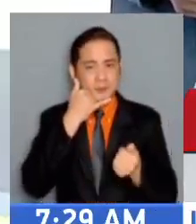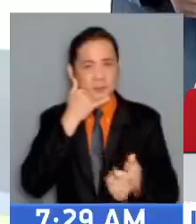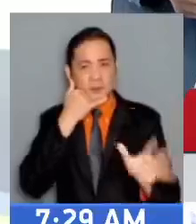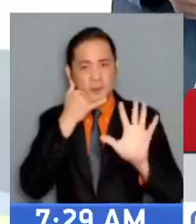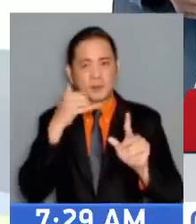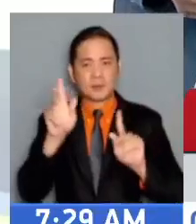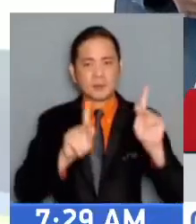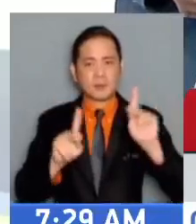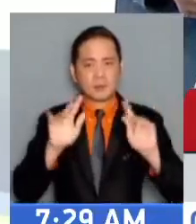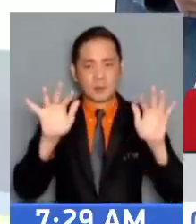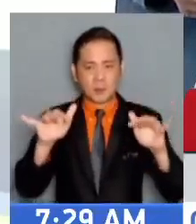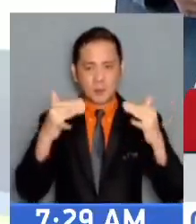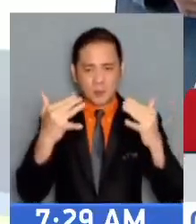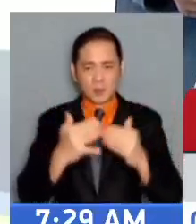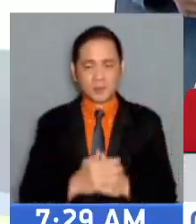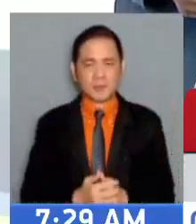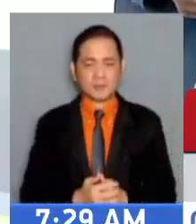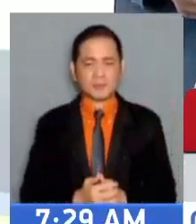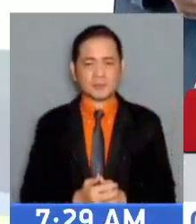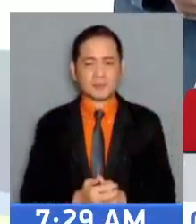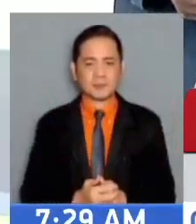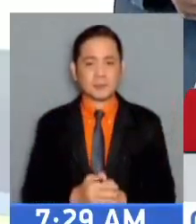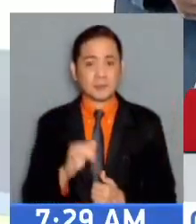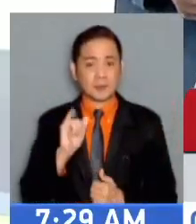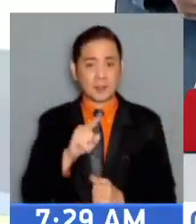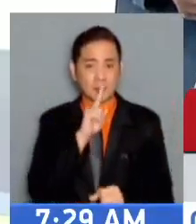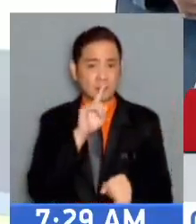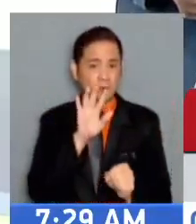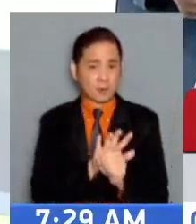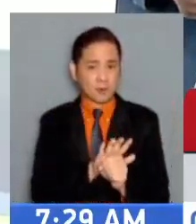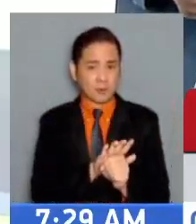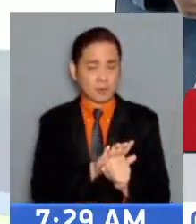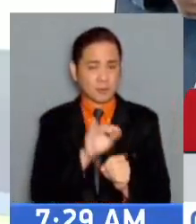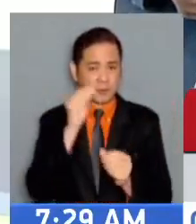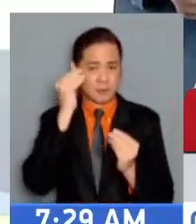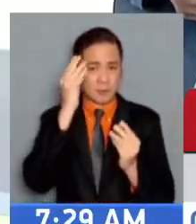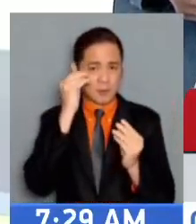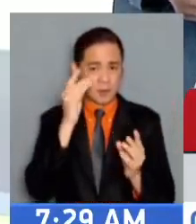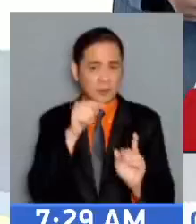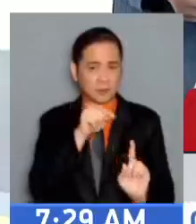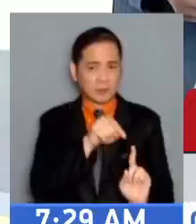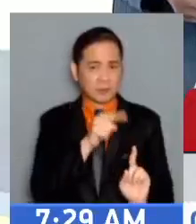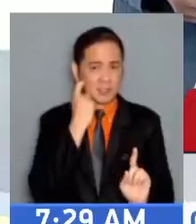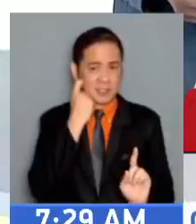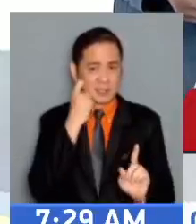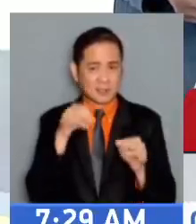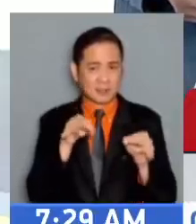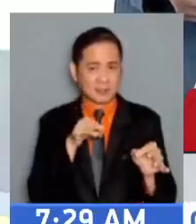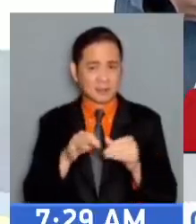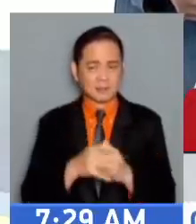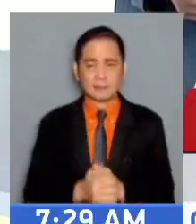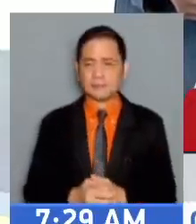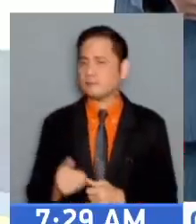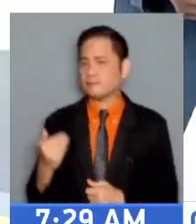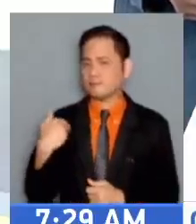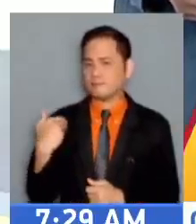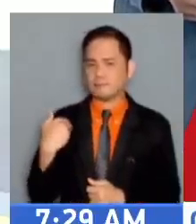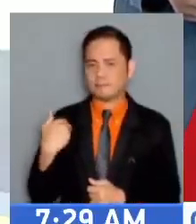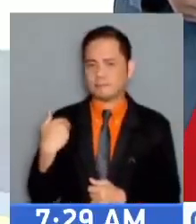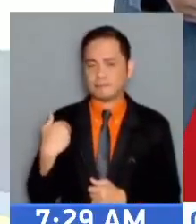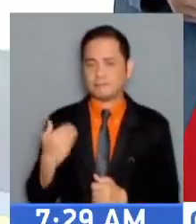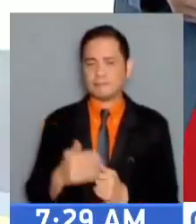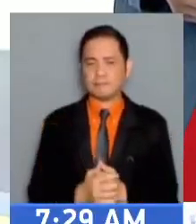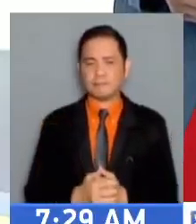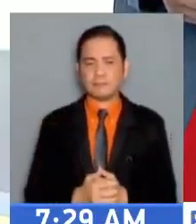umaga. Verifikado na ba itong impormasyon na ito? Actually, very hazy pa po yung mga nakukuha nating information about